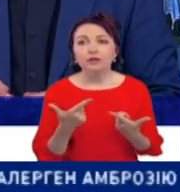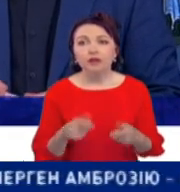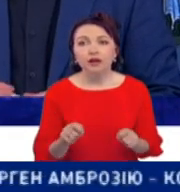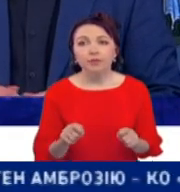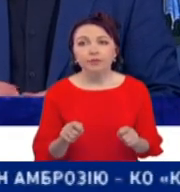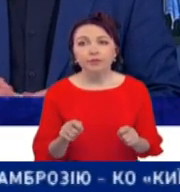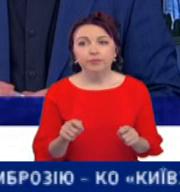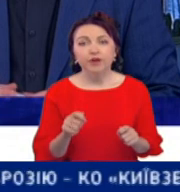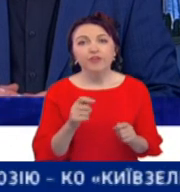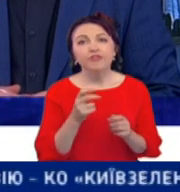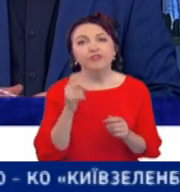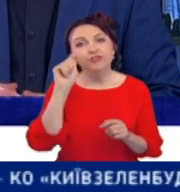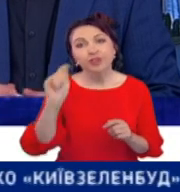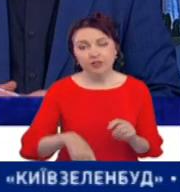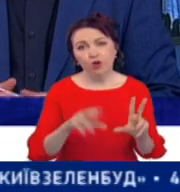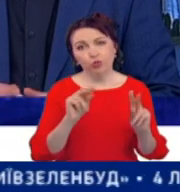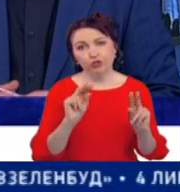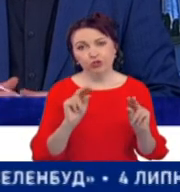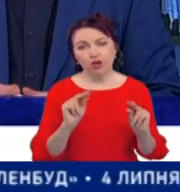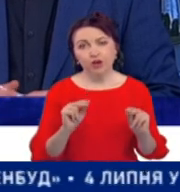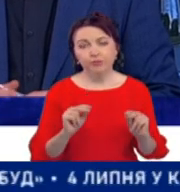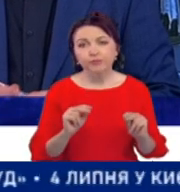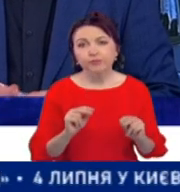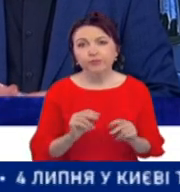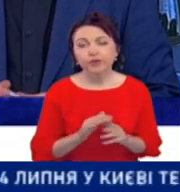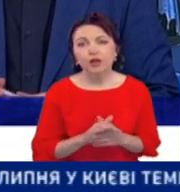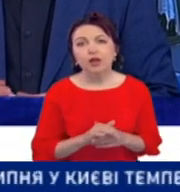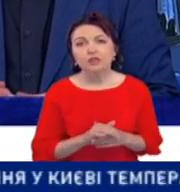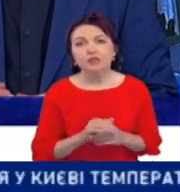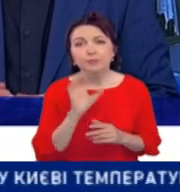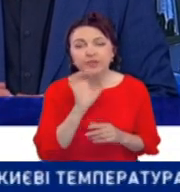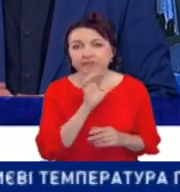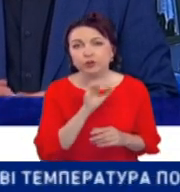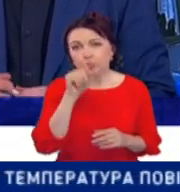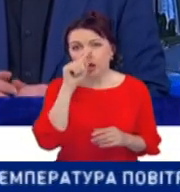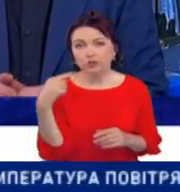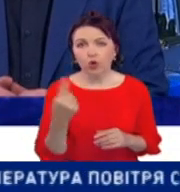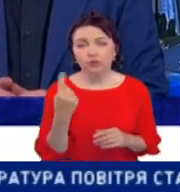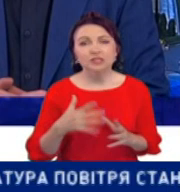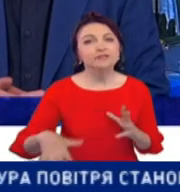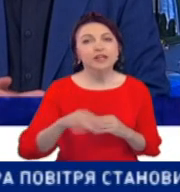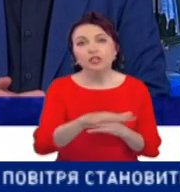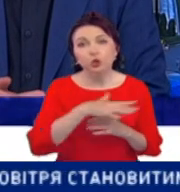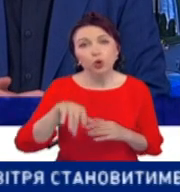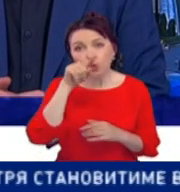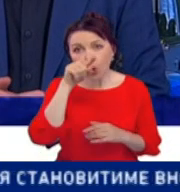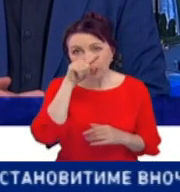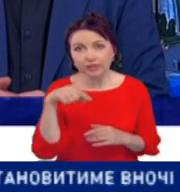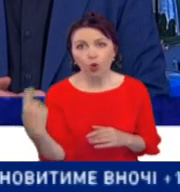так, обійшла. Да? Це, скажімо так, північ Луганської області, ну, і майже вся територія Луганської області.